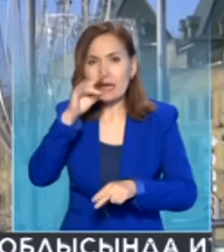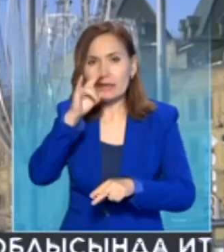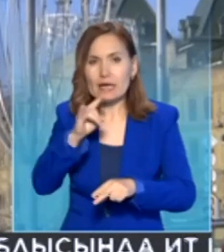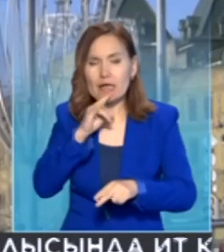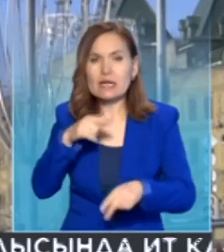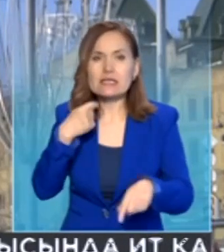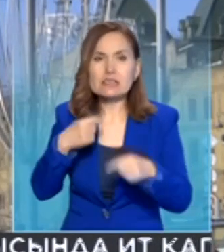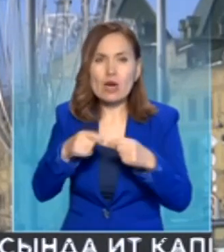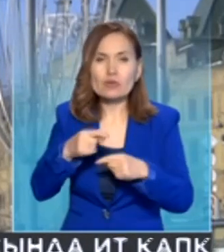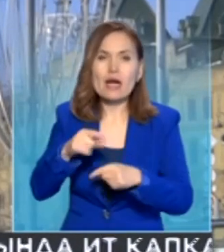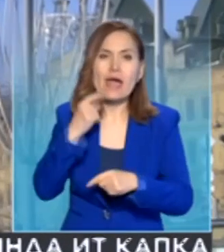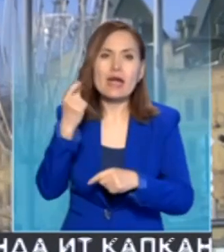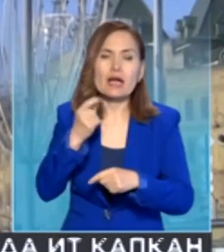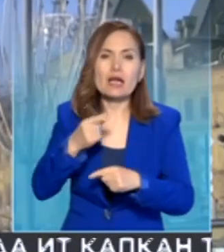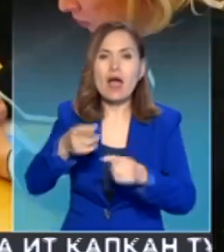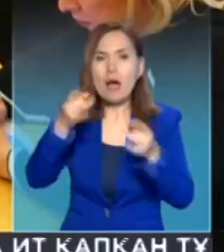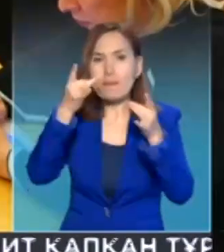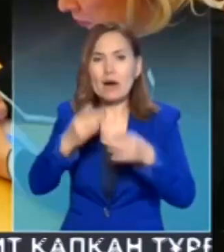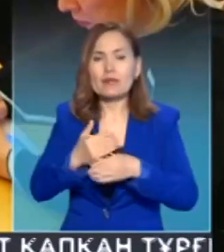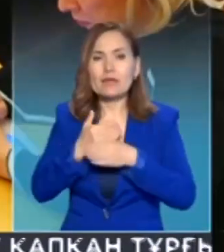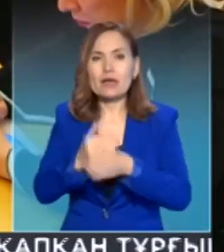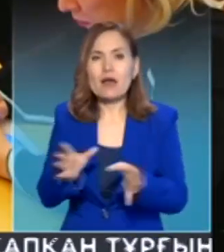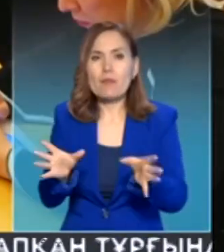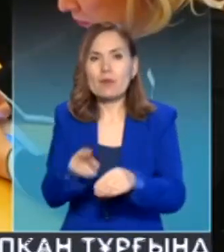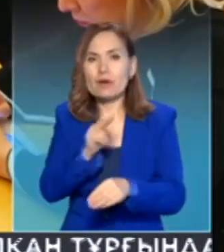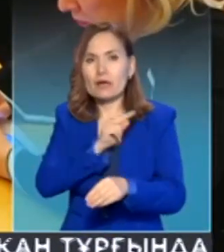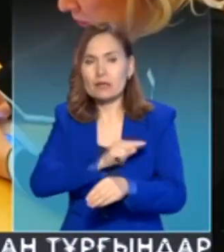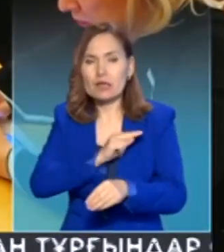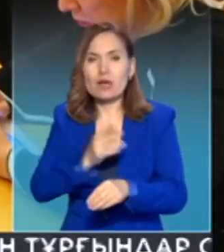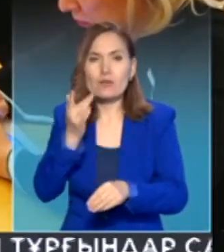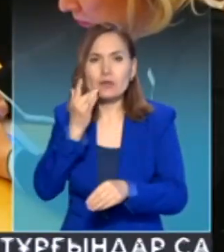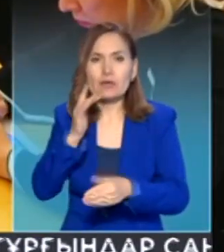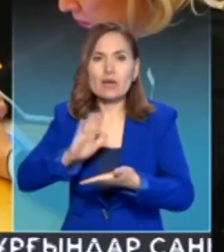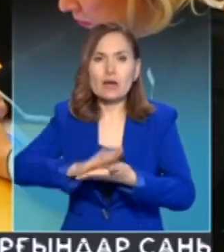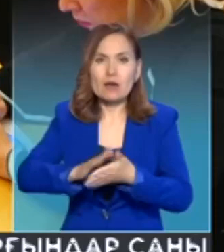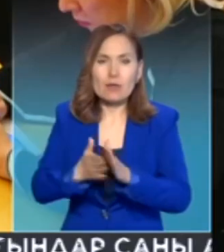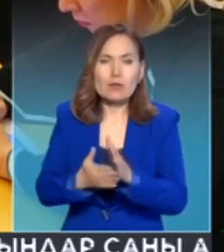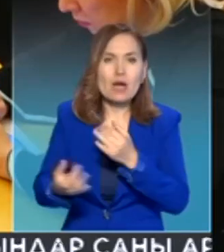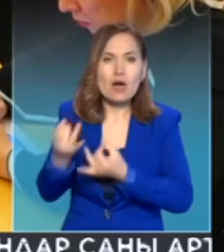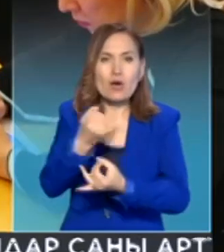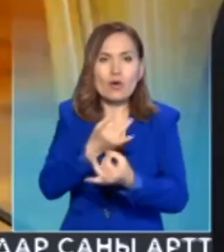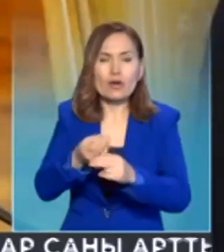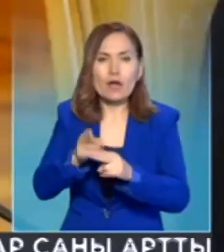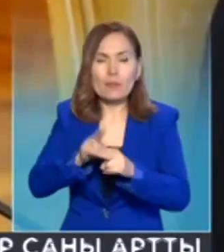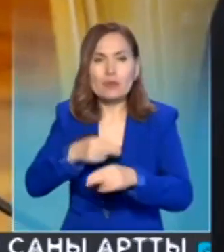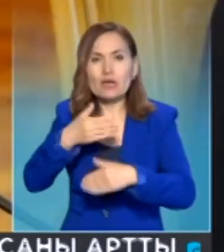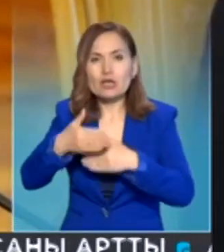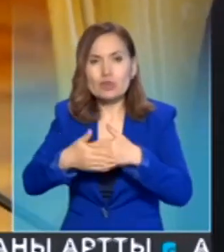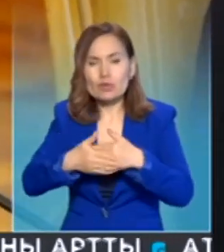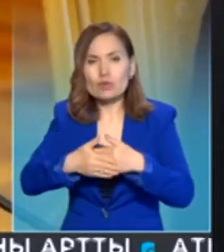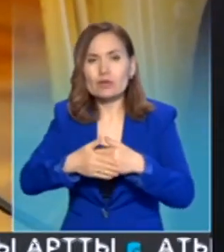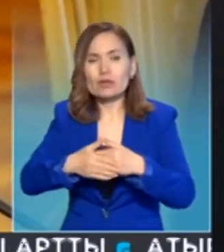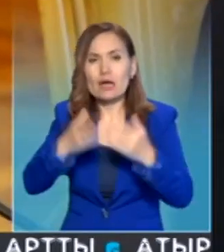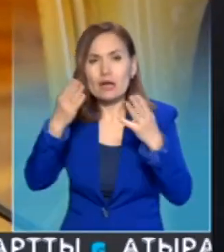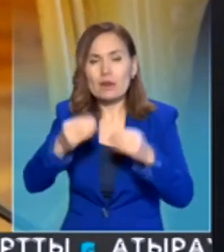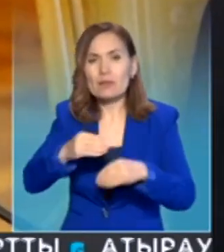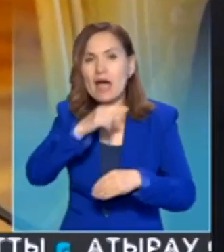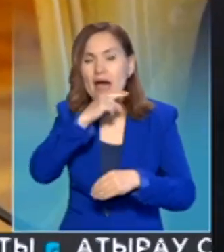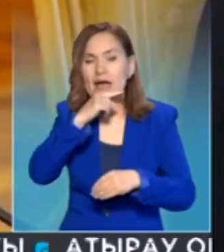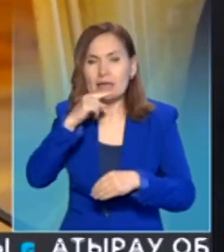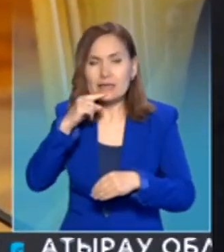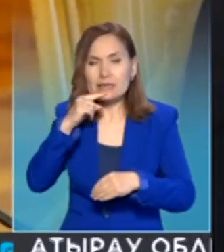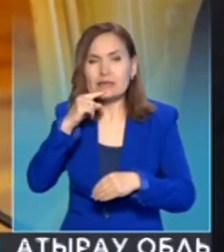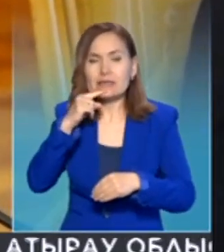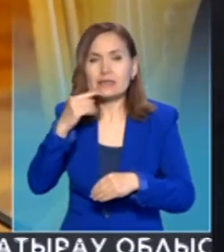сауда экономикалық және мәдени-гуманитарлық салалар бойынша екіжақты әріптестік жайын талқылады. Жуырда елімізде ресейлік екі университеттің